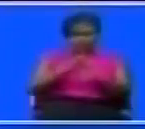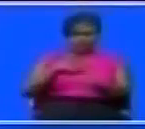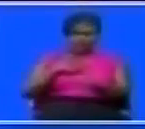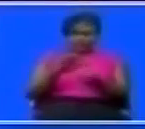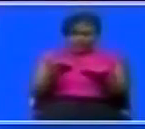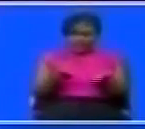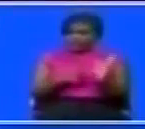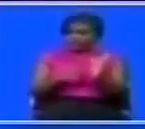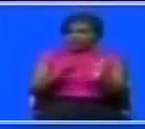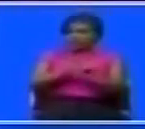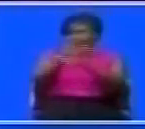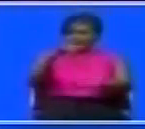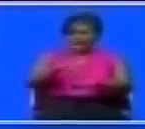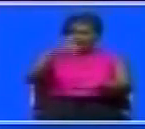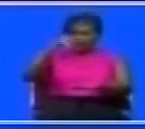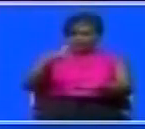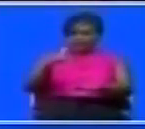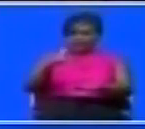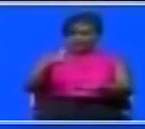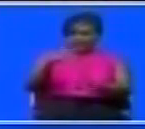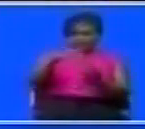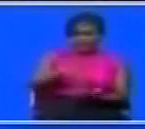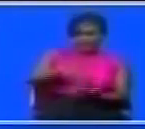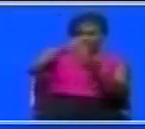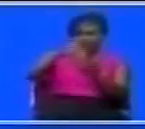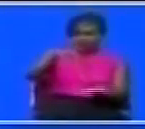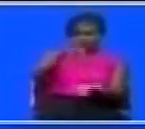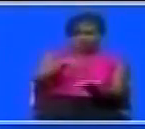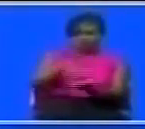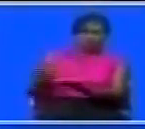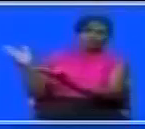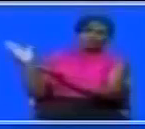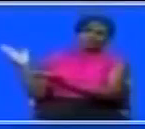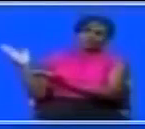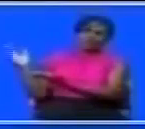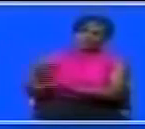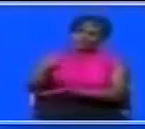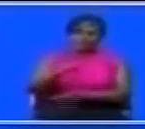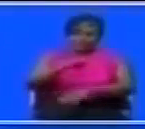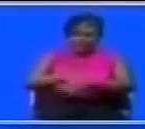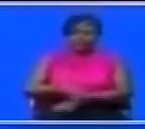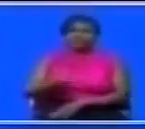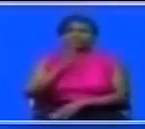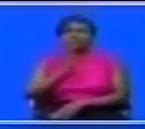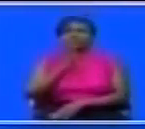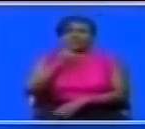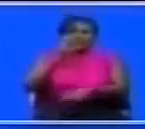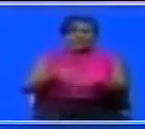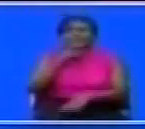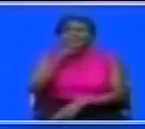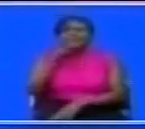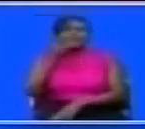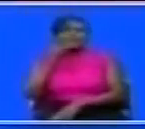dhahiri hapa ni jinsi athari iliyopo, na hasa kwa mahala kama hapa walipozoea kuchota maji wakati wa